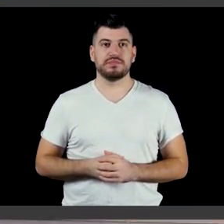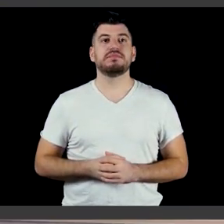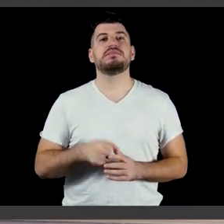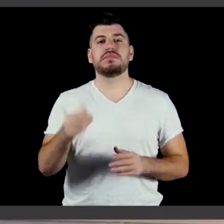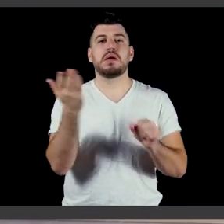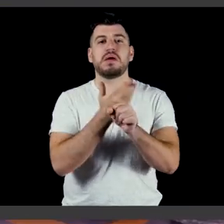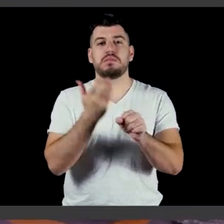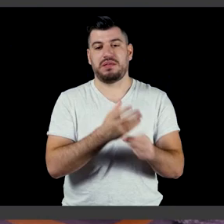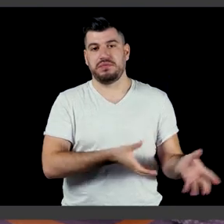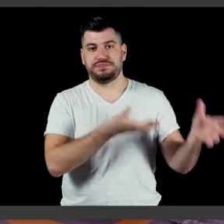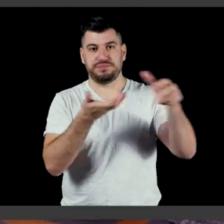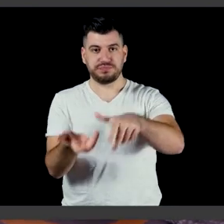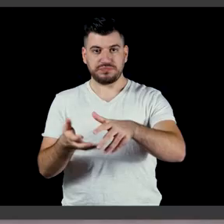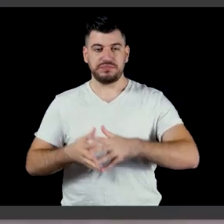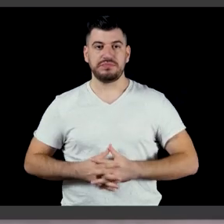Και τις ρίχνω μέσα.